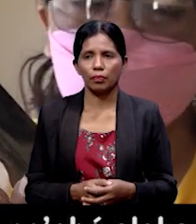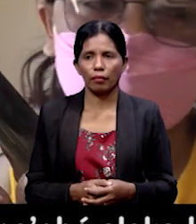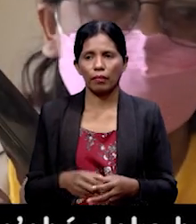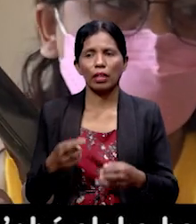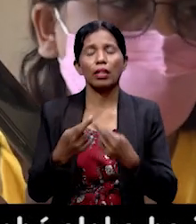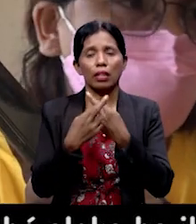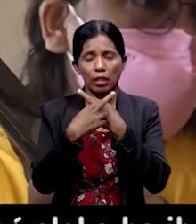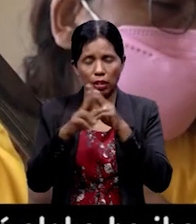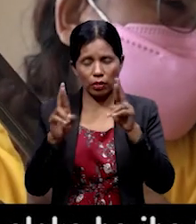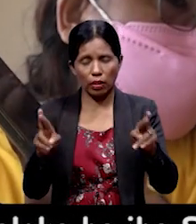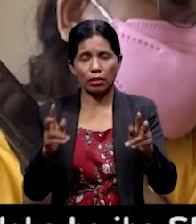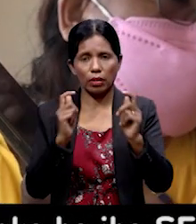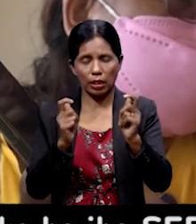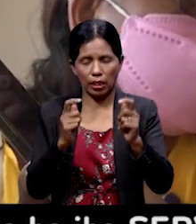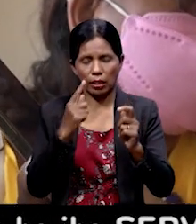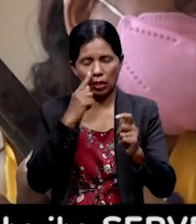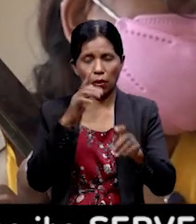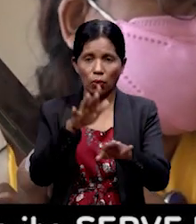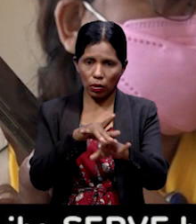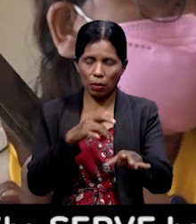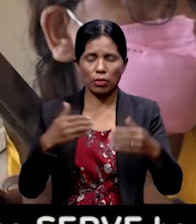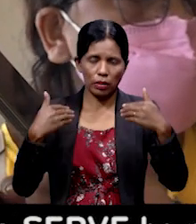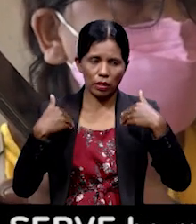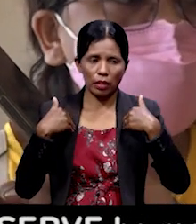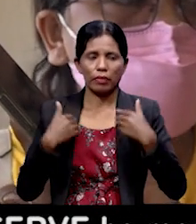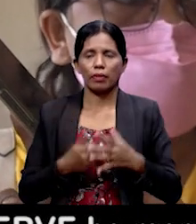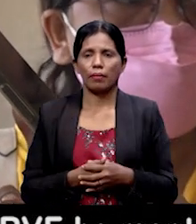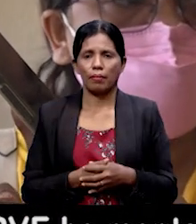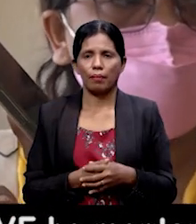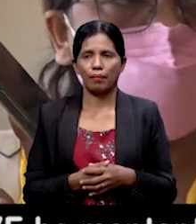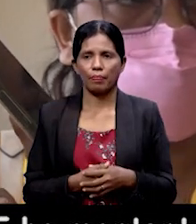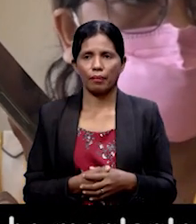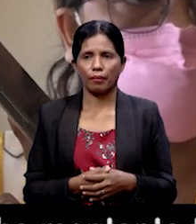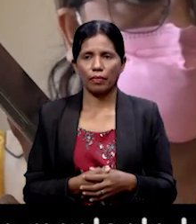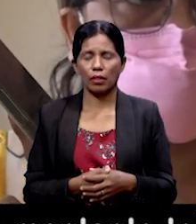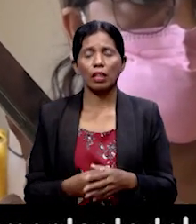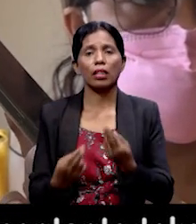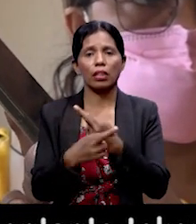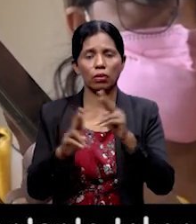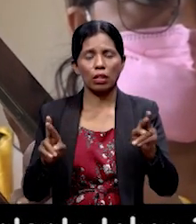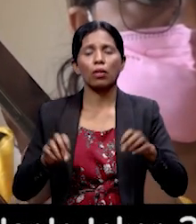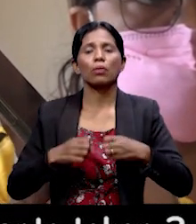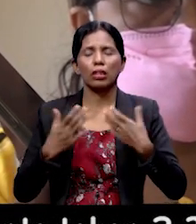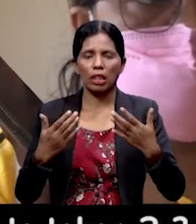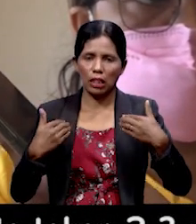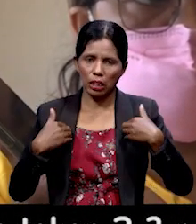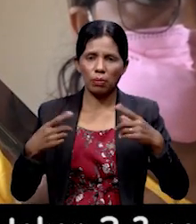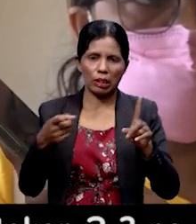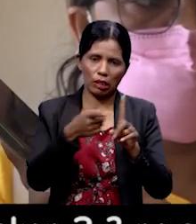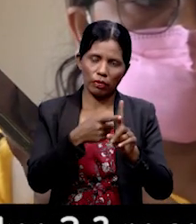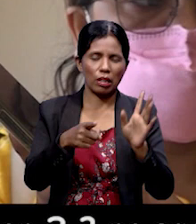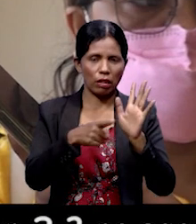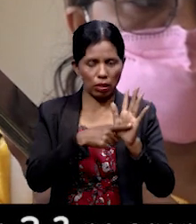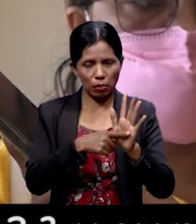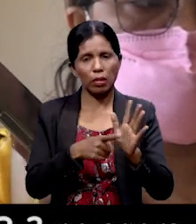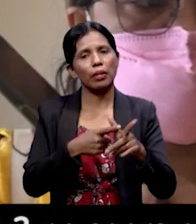Resultado suap ga kontak tu sira nebe maki ha ini ne resultado ne oinsa ia positivo ga negativo ga depois maka